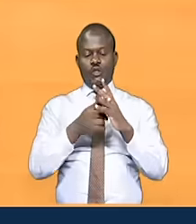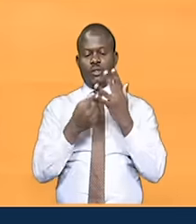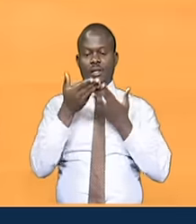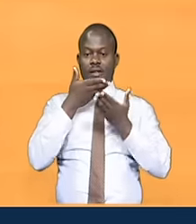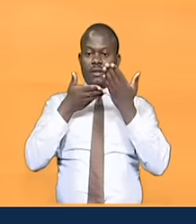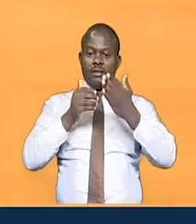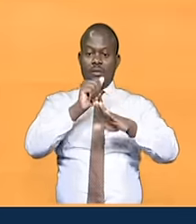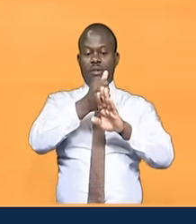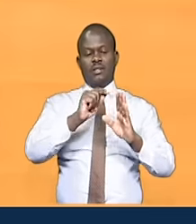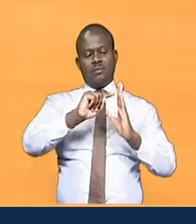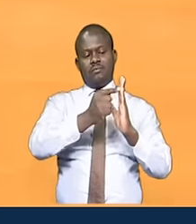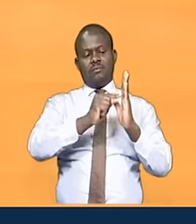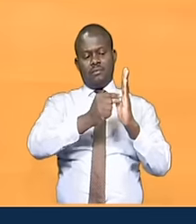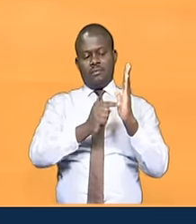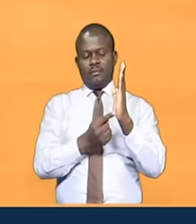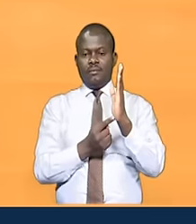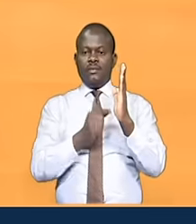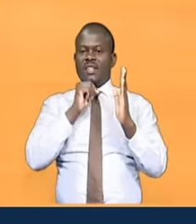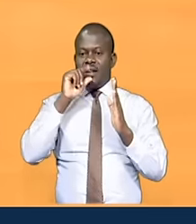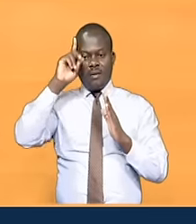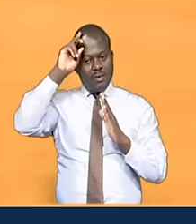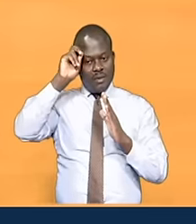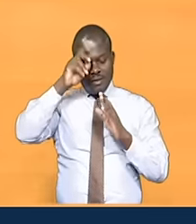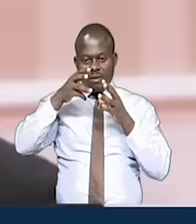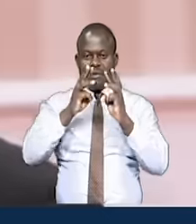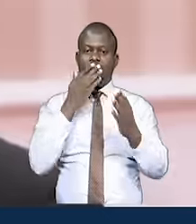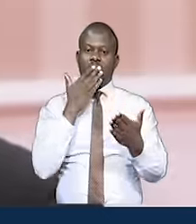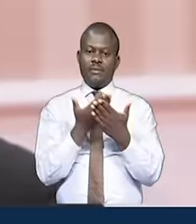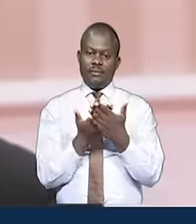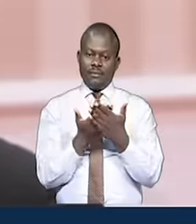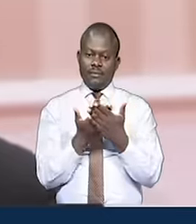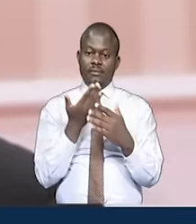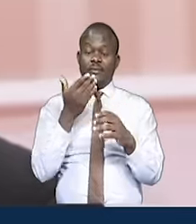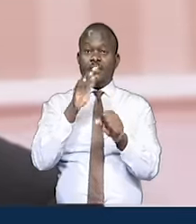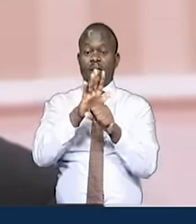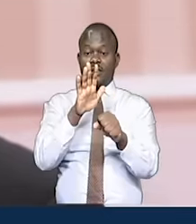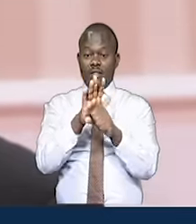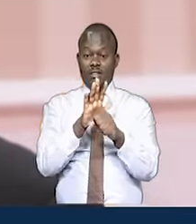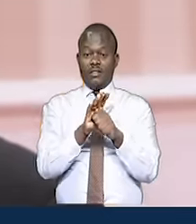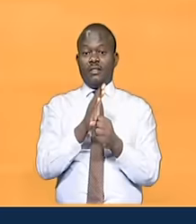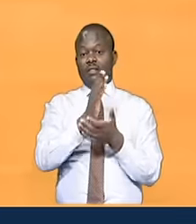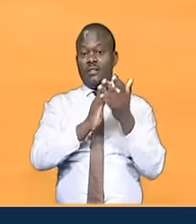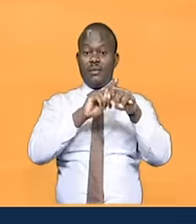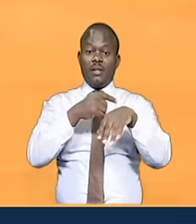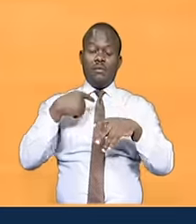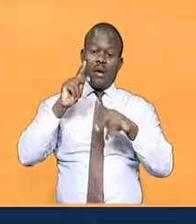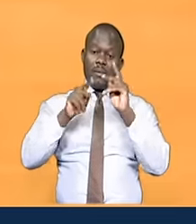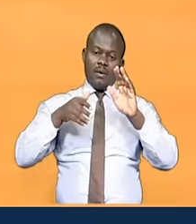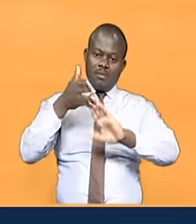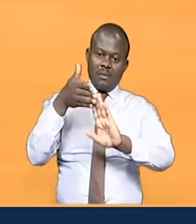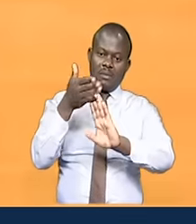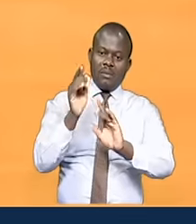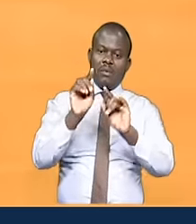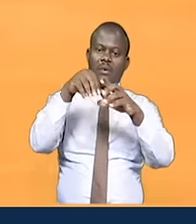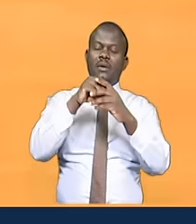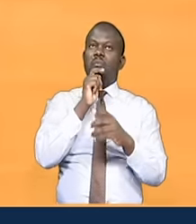ibiganiro ushyiraho amabwiriza sinyeka ko ari uburyo bwiza akenshi hari igihe abantu bihutira kujya